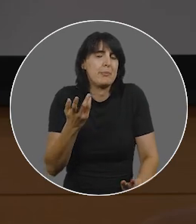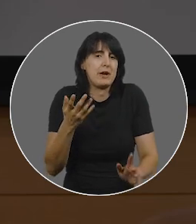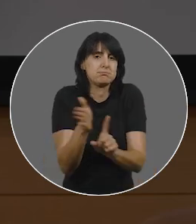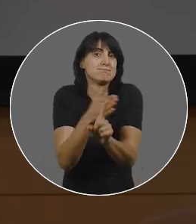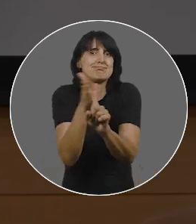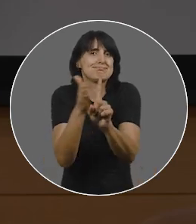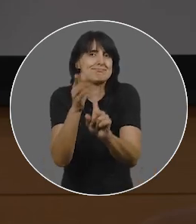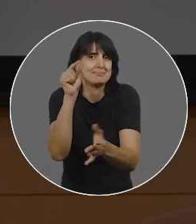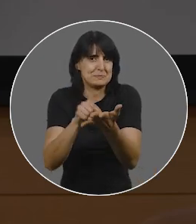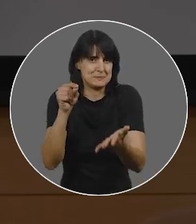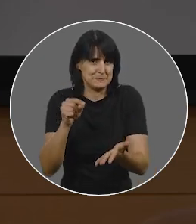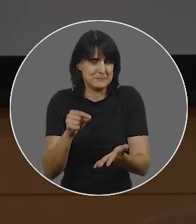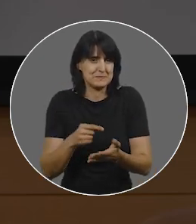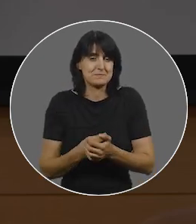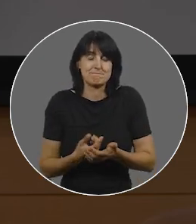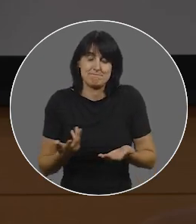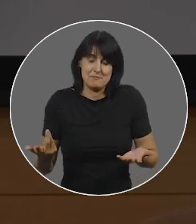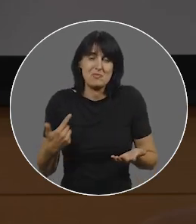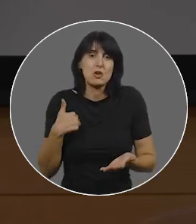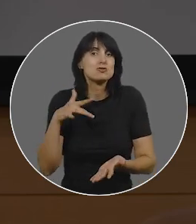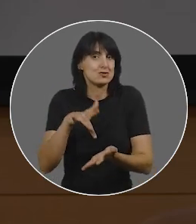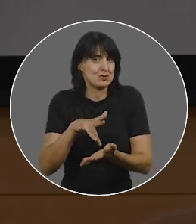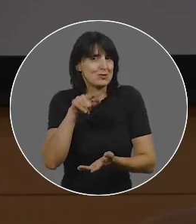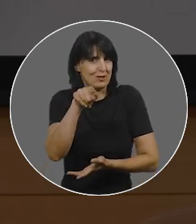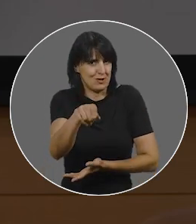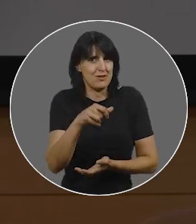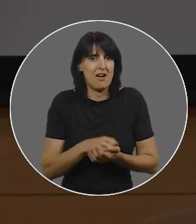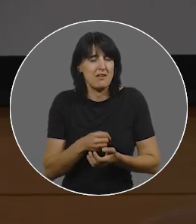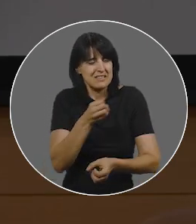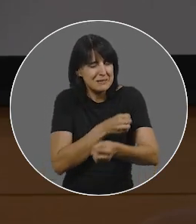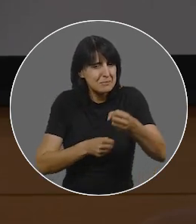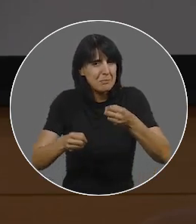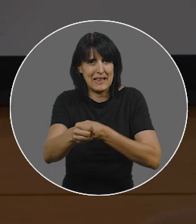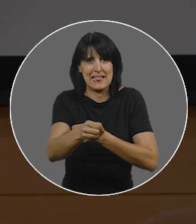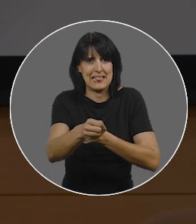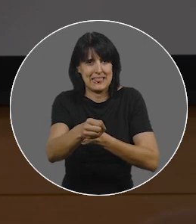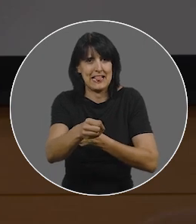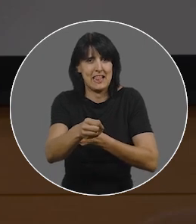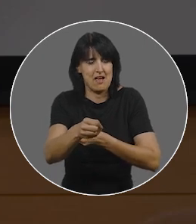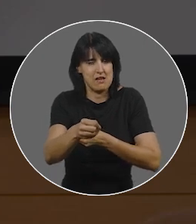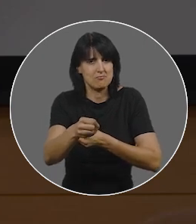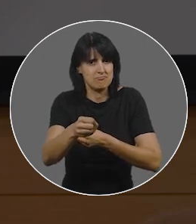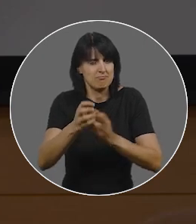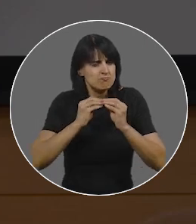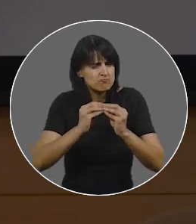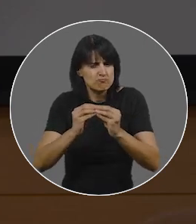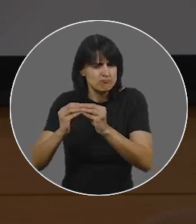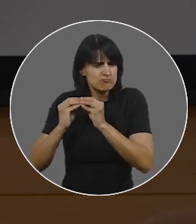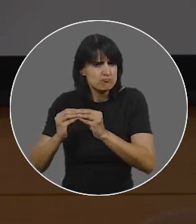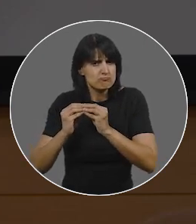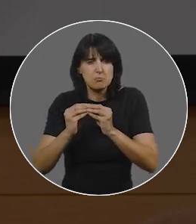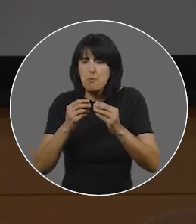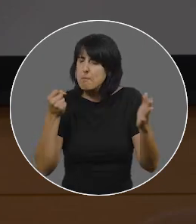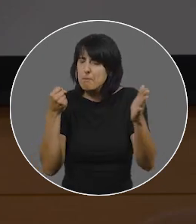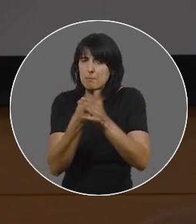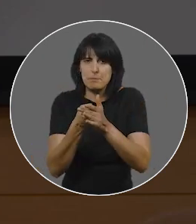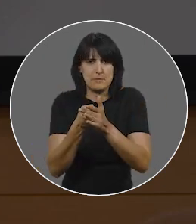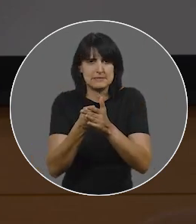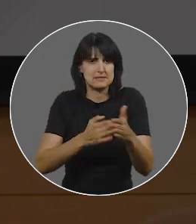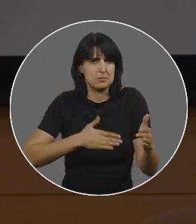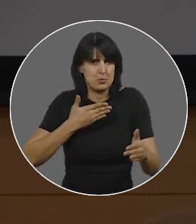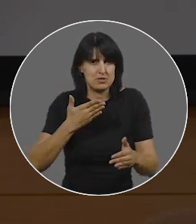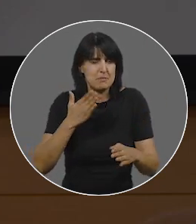que ràpidament reaccionem. Per tant, ens toca això. Ser empàtics amb el tema, reaccionar i, en la mesura de les